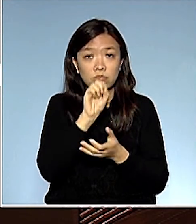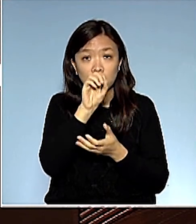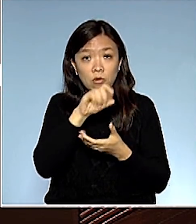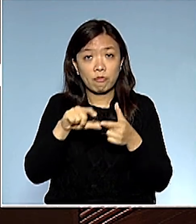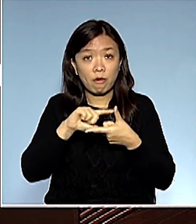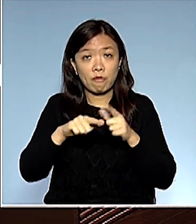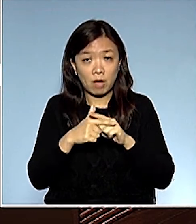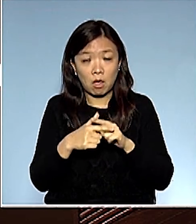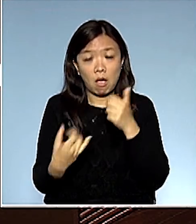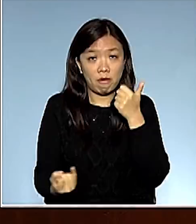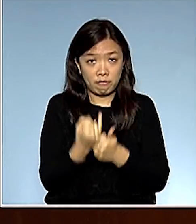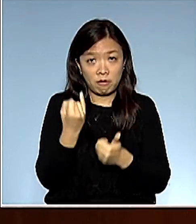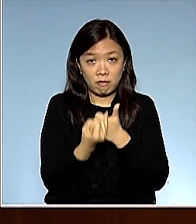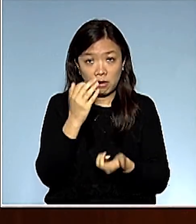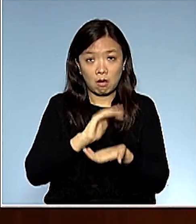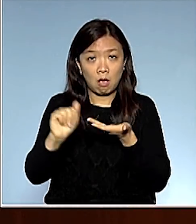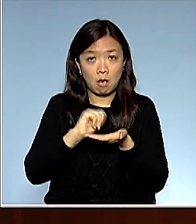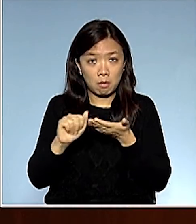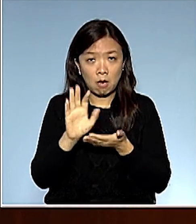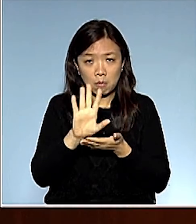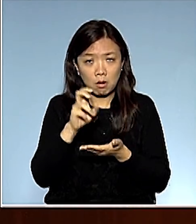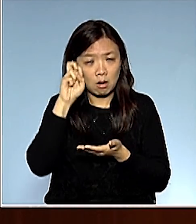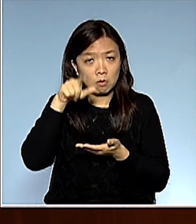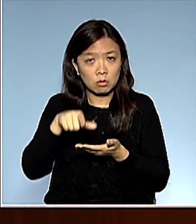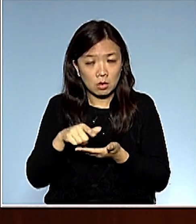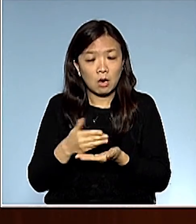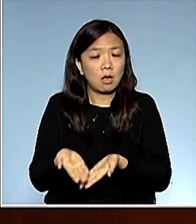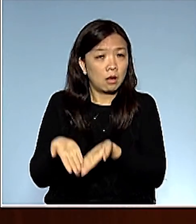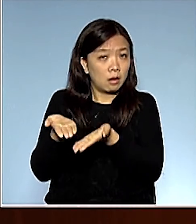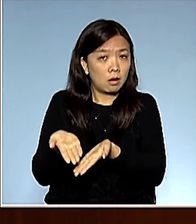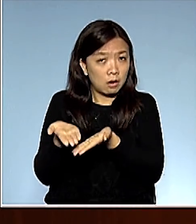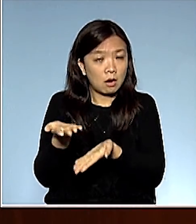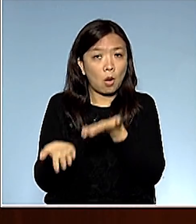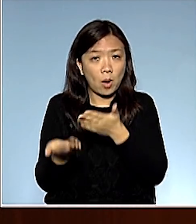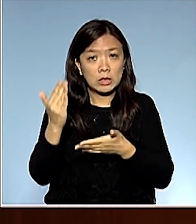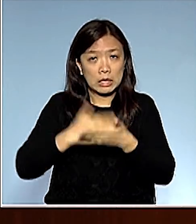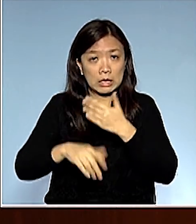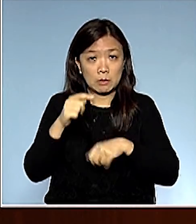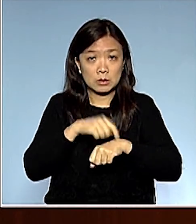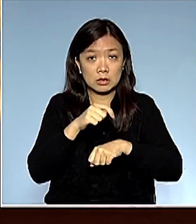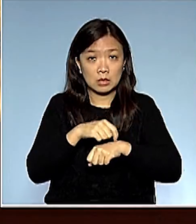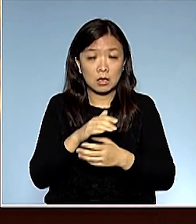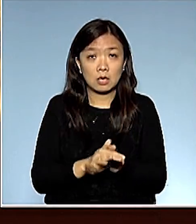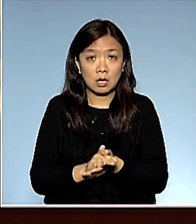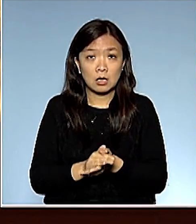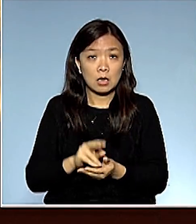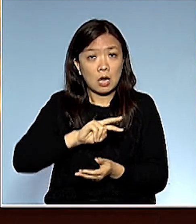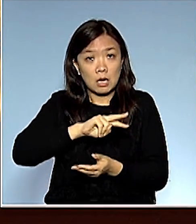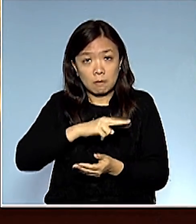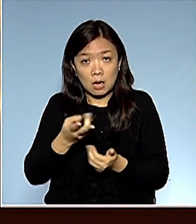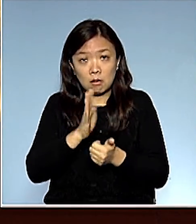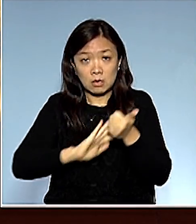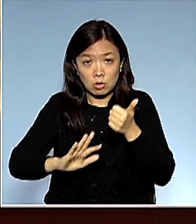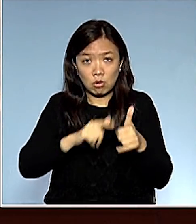嘅。我希望主席你咧就唔好因為太過將就佢哋，或者為咗減省時間咧，而令到咧有啲議員咧而家過分地